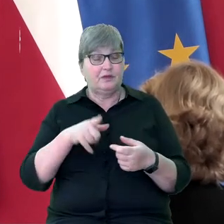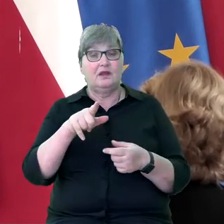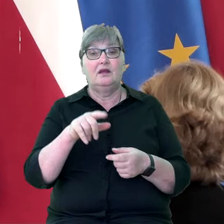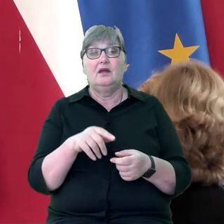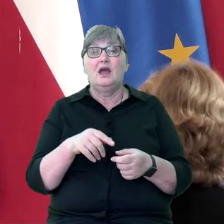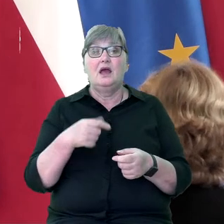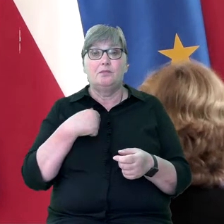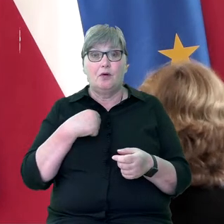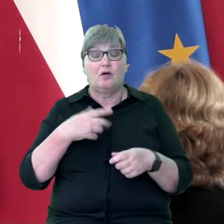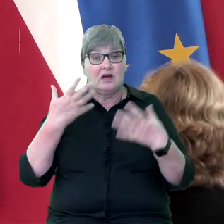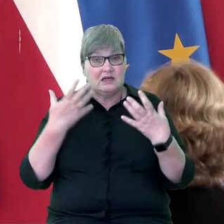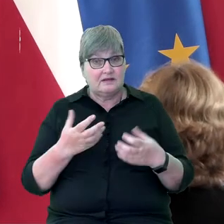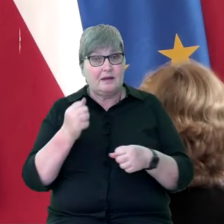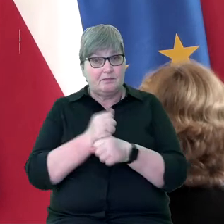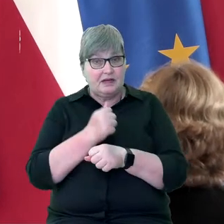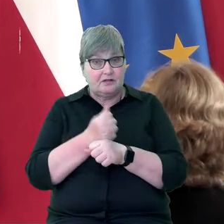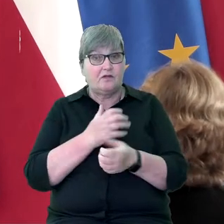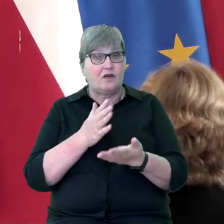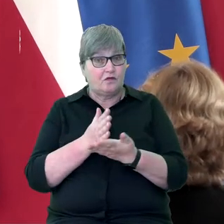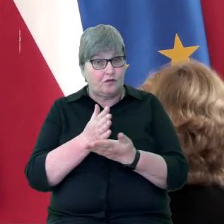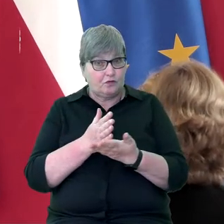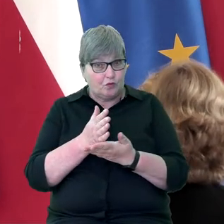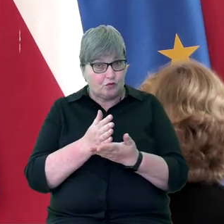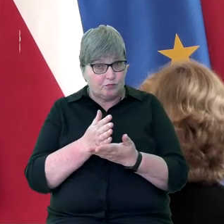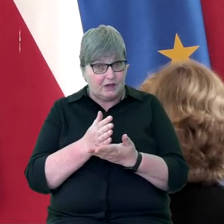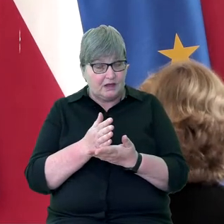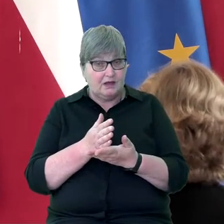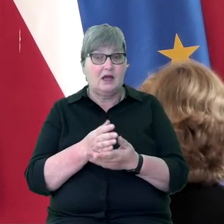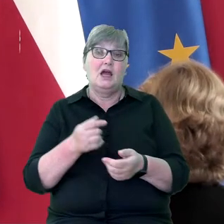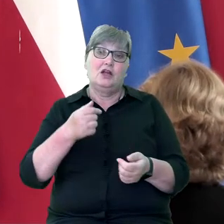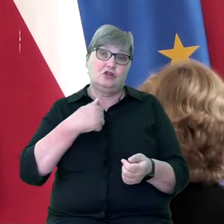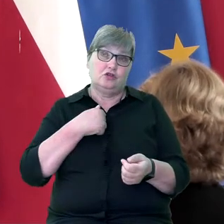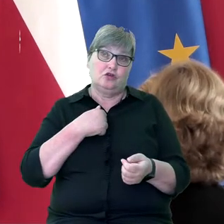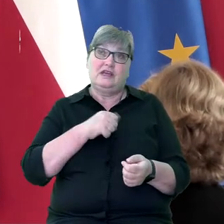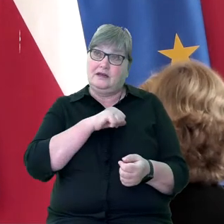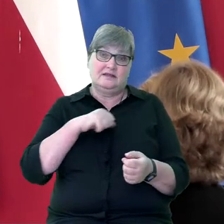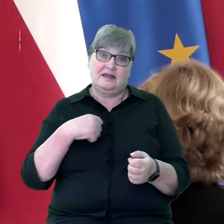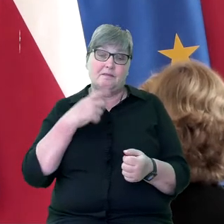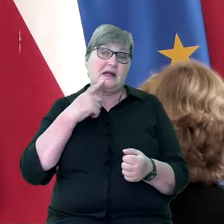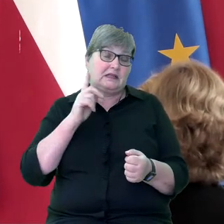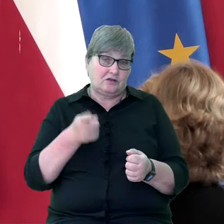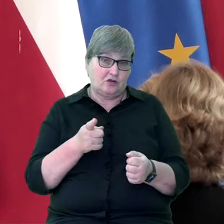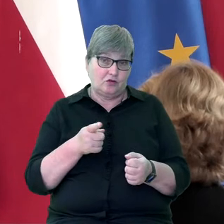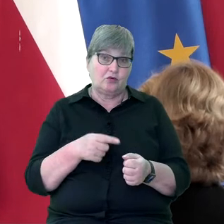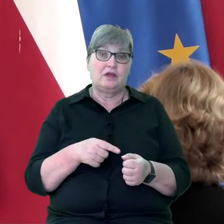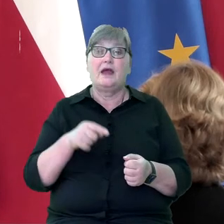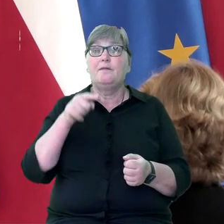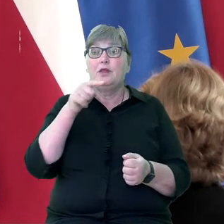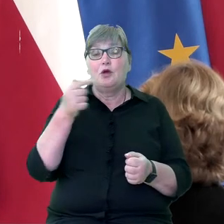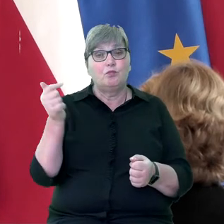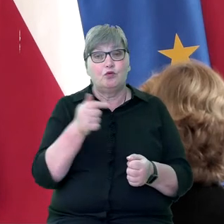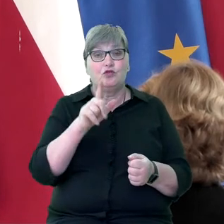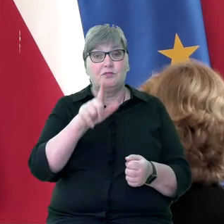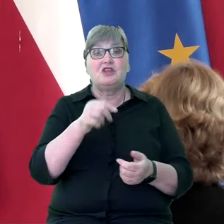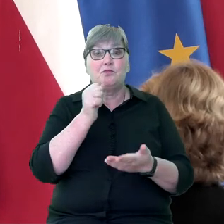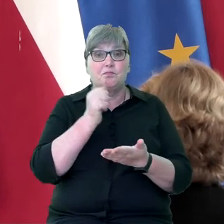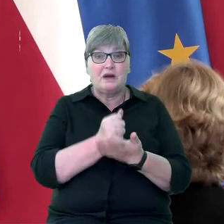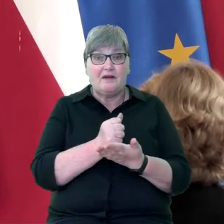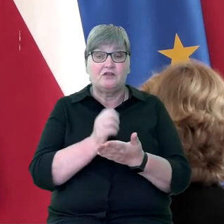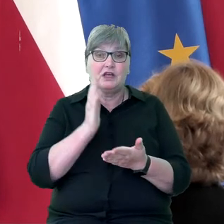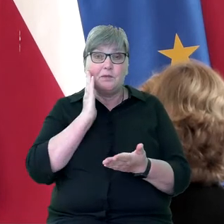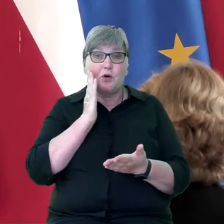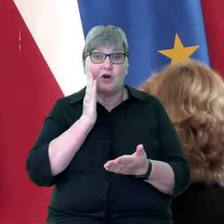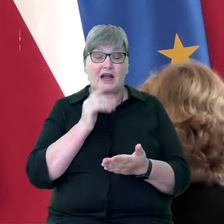niej pozostawione było dobrej woli urzędnika. Po trzecie, miał mieć prawny i moralny charakter,